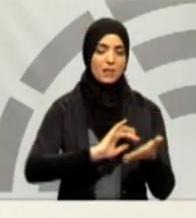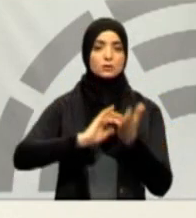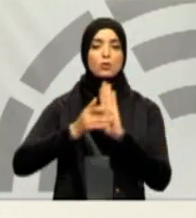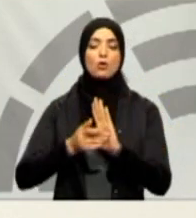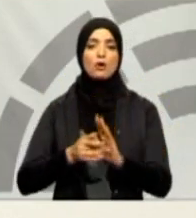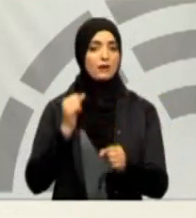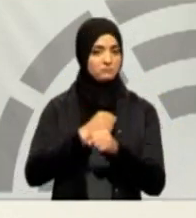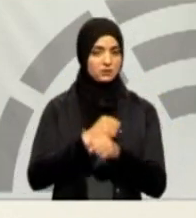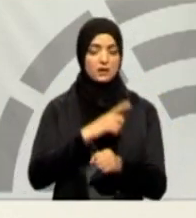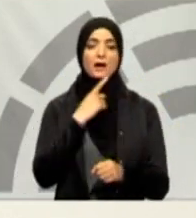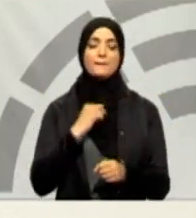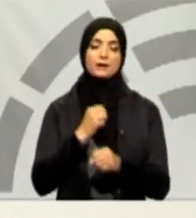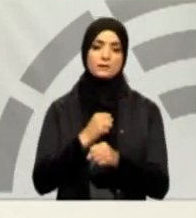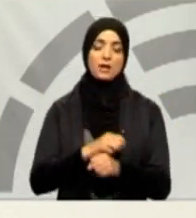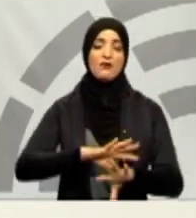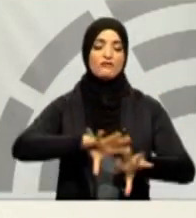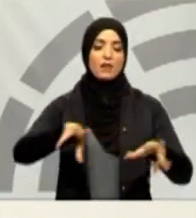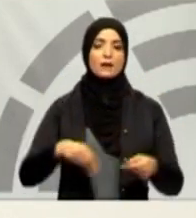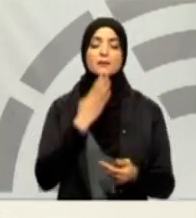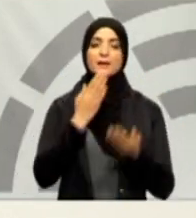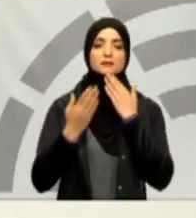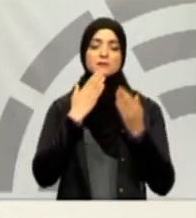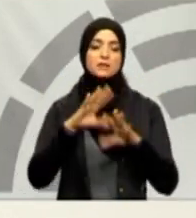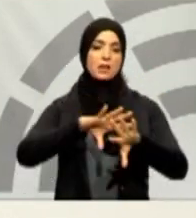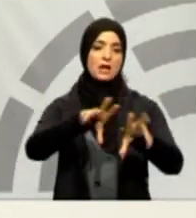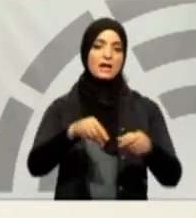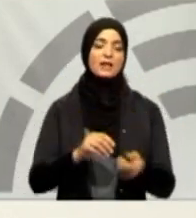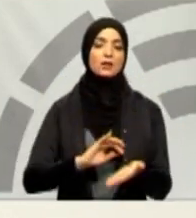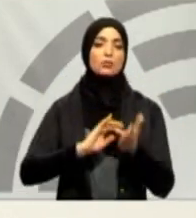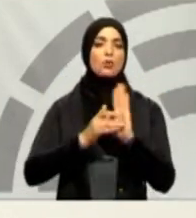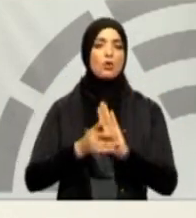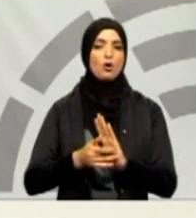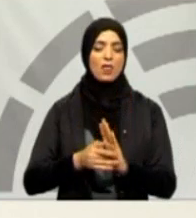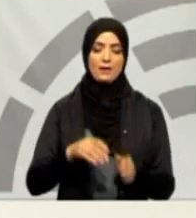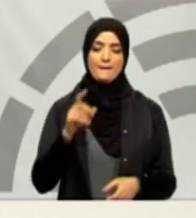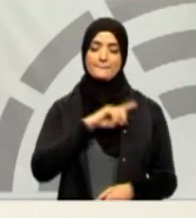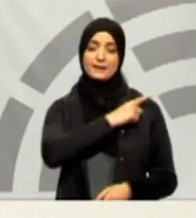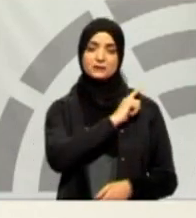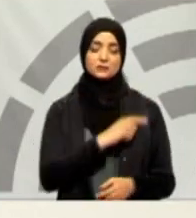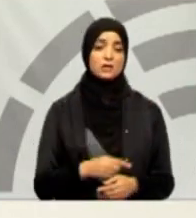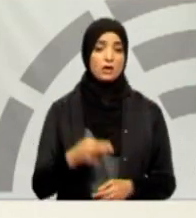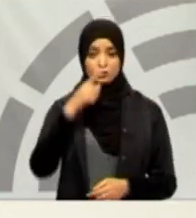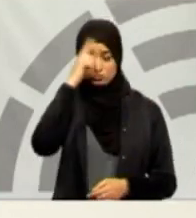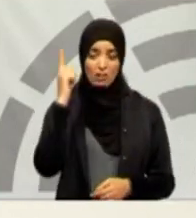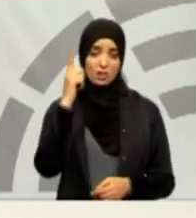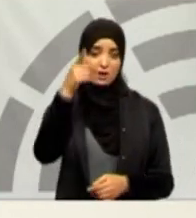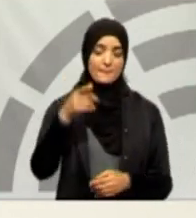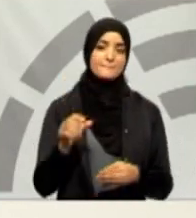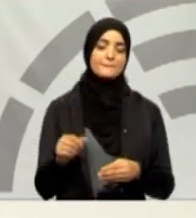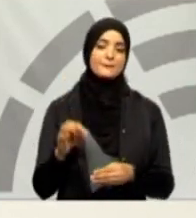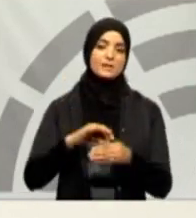وفي الختام نشكره كل اهالينا بمدنين ونعول عليكم في هذه المحطه الانتخابيه التي